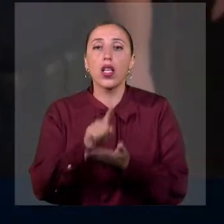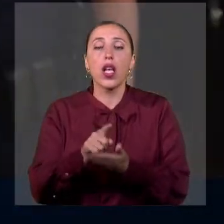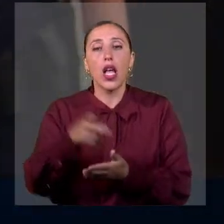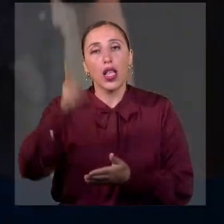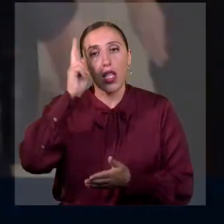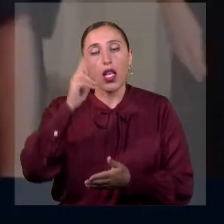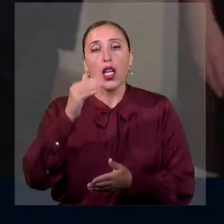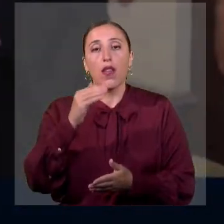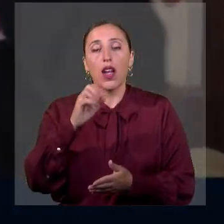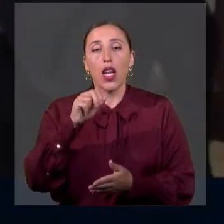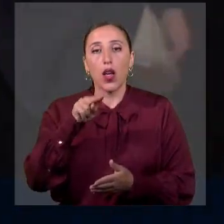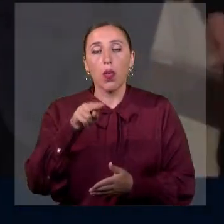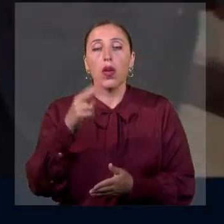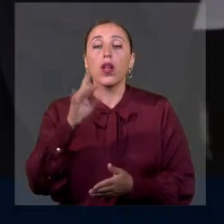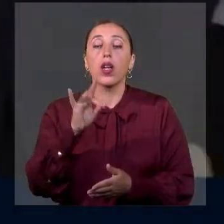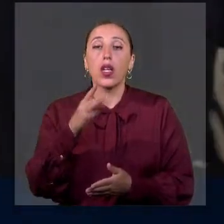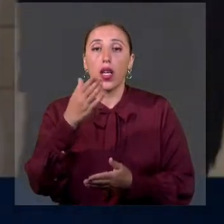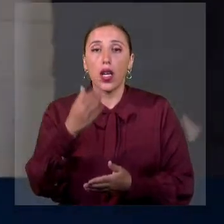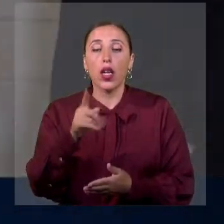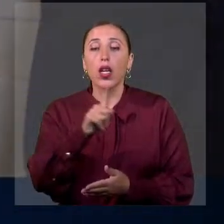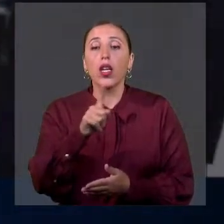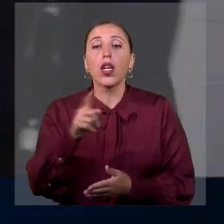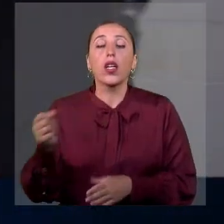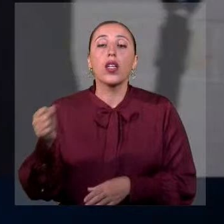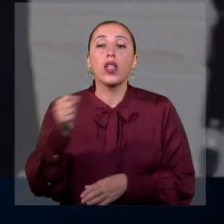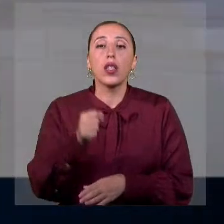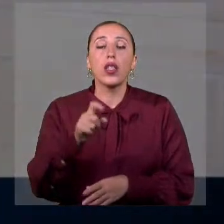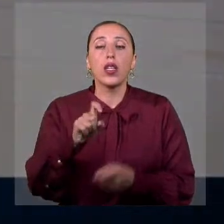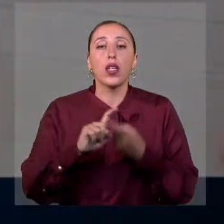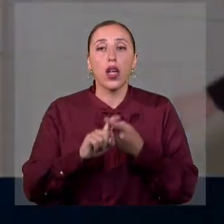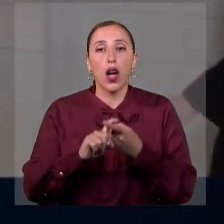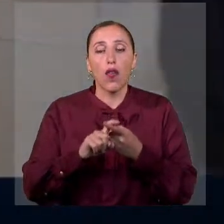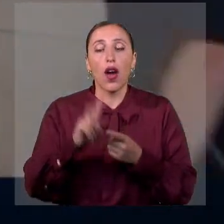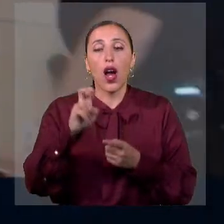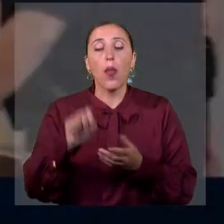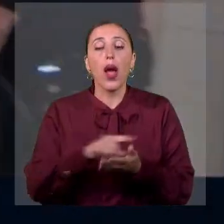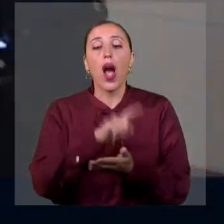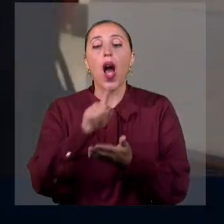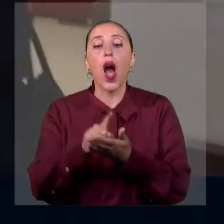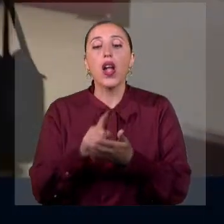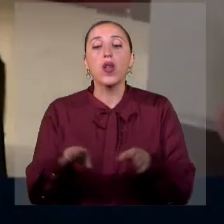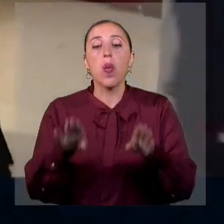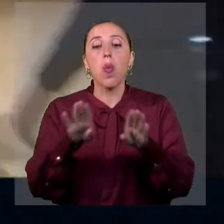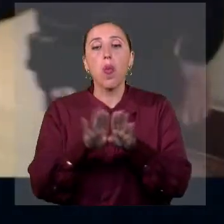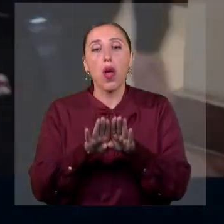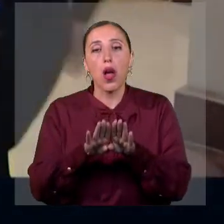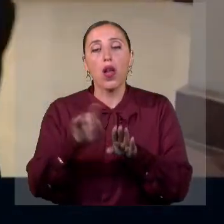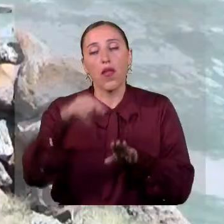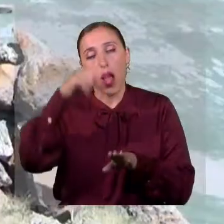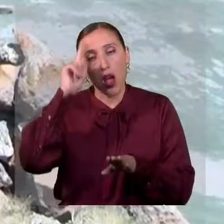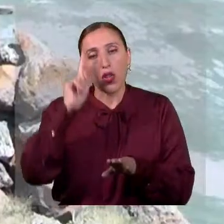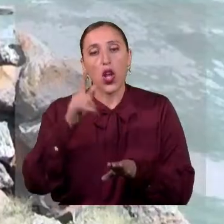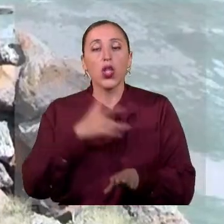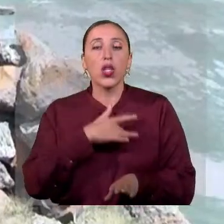Նրա նշանակմանը բավականին կոշտ էր արձագանքել Ղարաբաղի հարցը փակված համարող Ադրբեջանը։